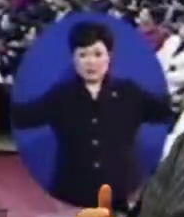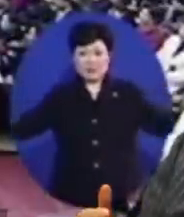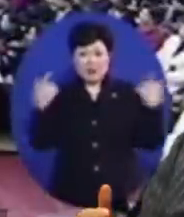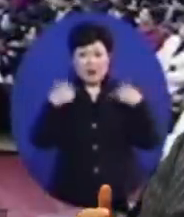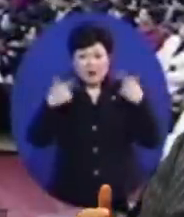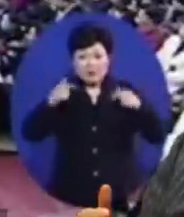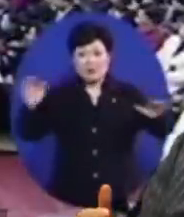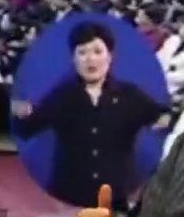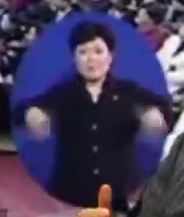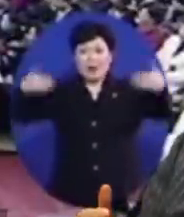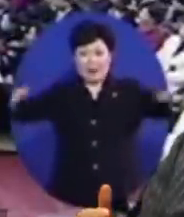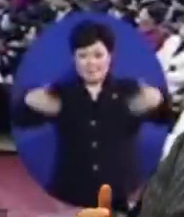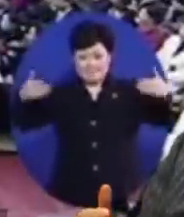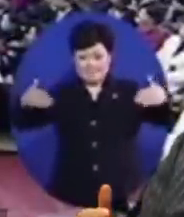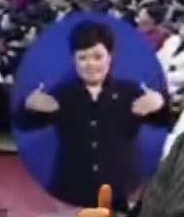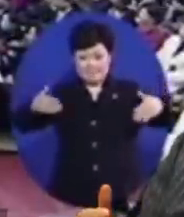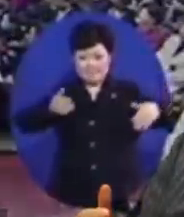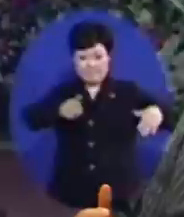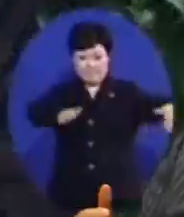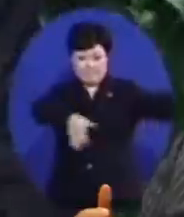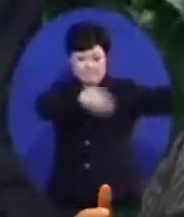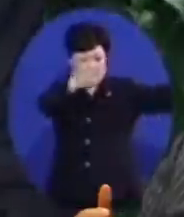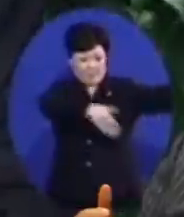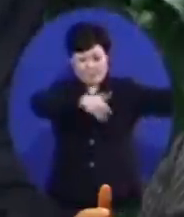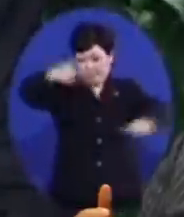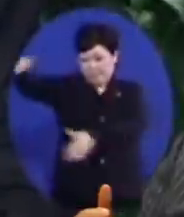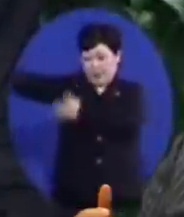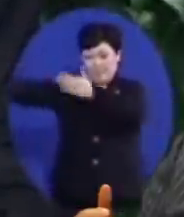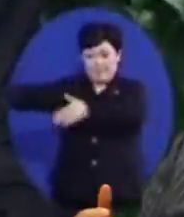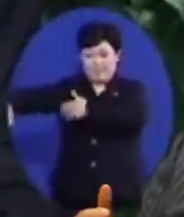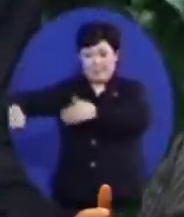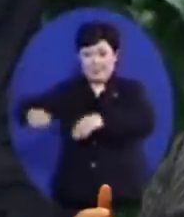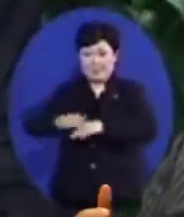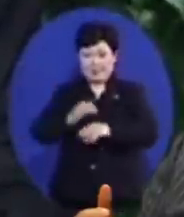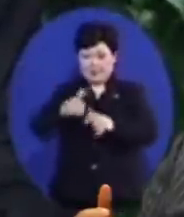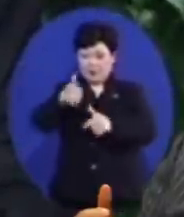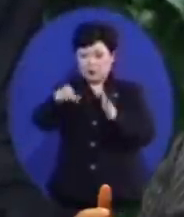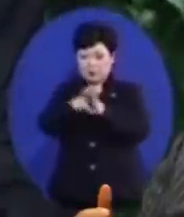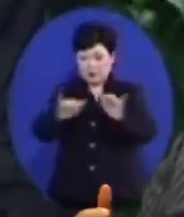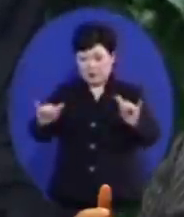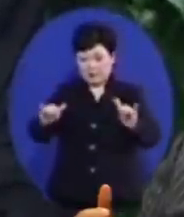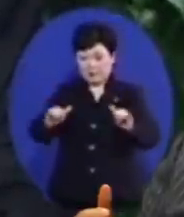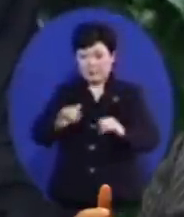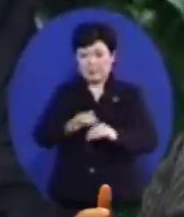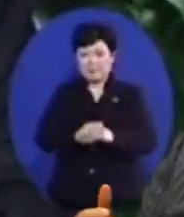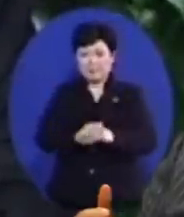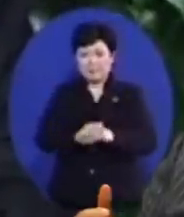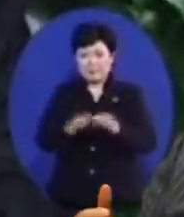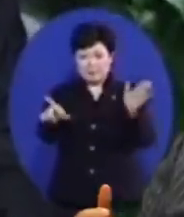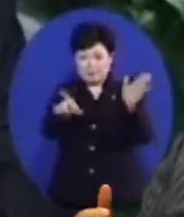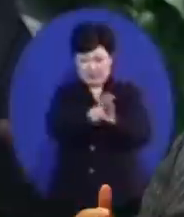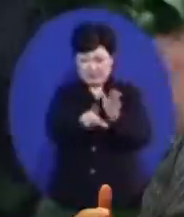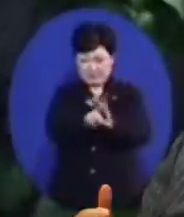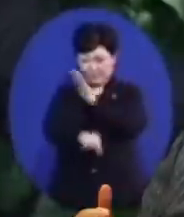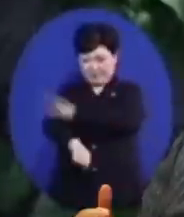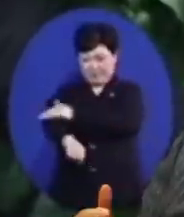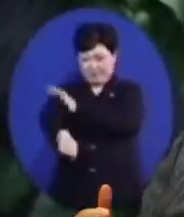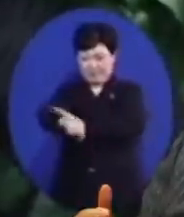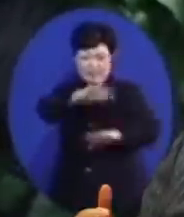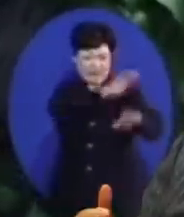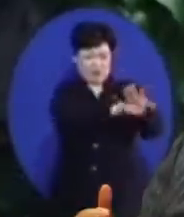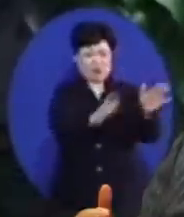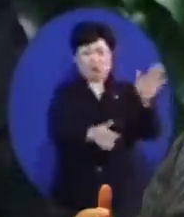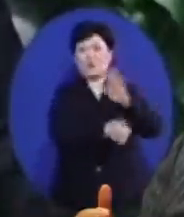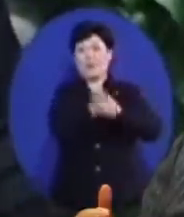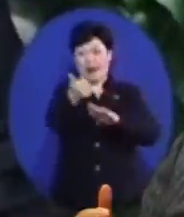언제나 바람 타는 일만 하는 것입니다. 한쪽 우리 예수님 있는 사람은 한쪽 바람은 믿음이고 한쪽 바람은 소망인 것입니다.